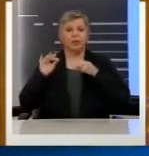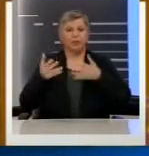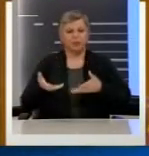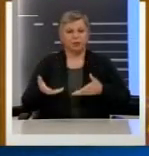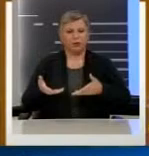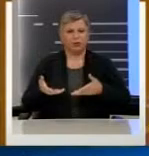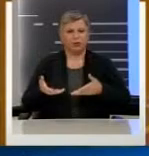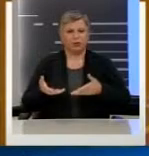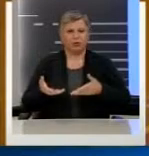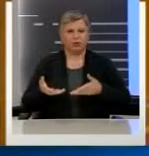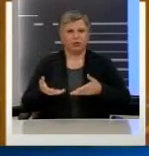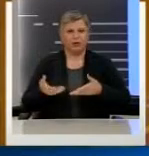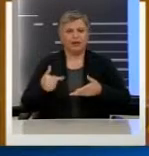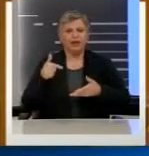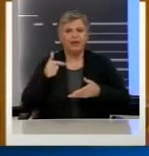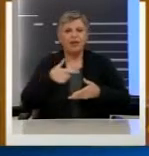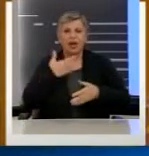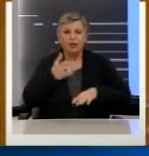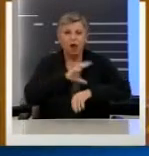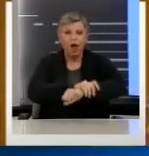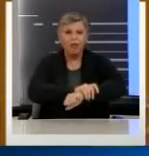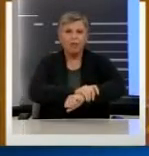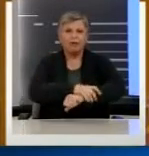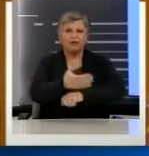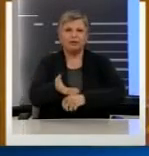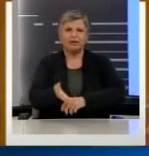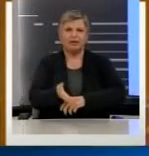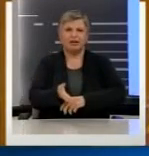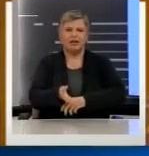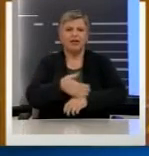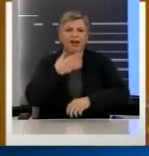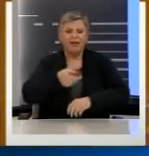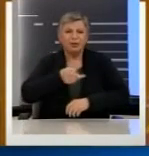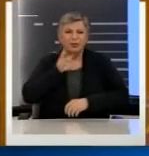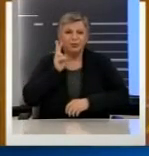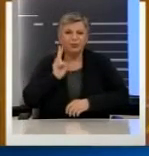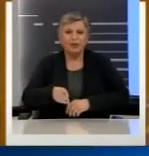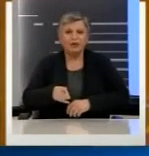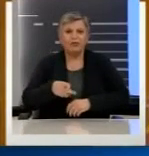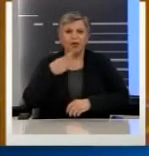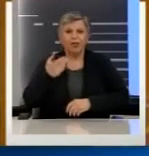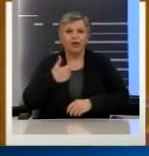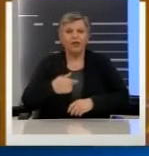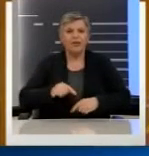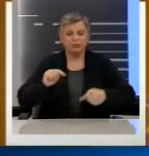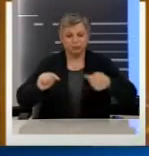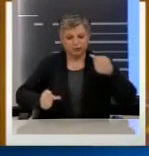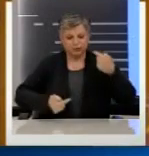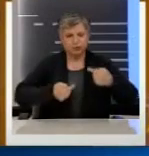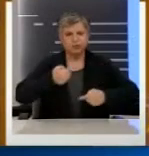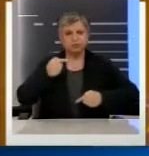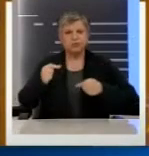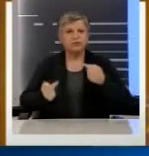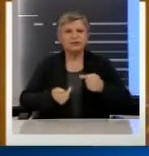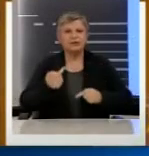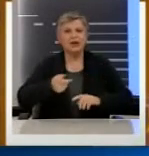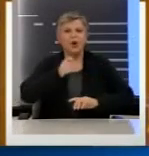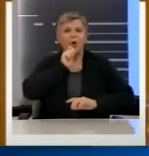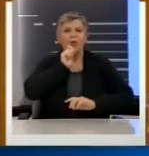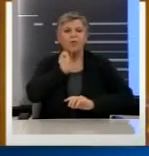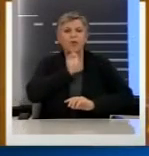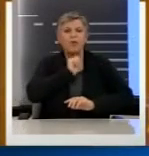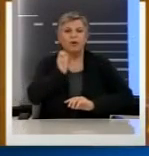Είναι αμαρτία, με συγχωρείτε μισό λεπτό. Είναι αμαρτία, είναι κακό και αυτοκαταστροφικό και για τον πολιτικό λόγο των πολιτικών